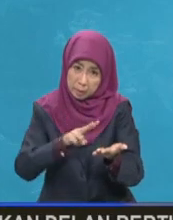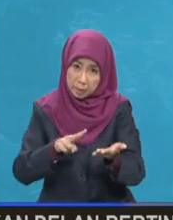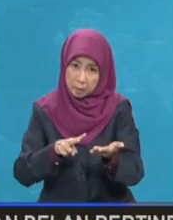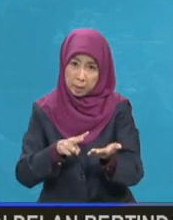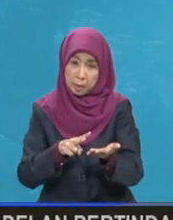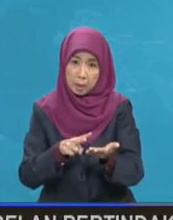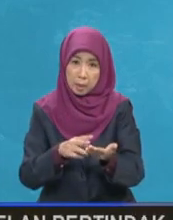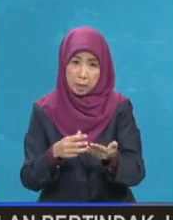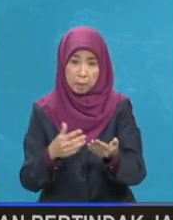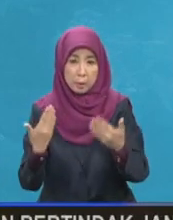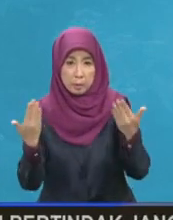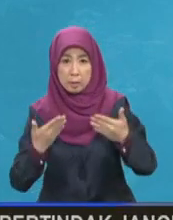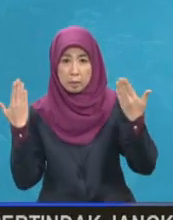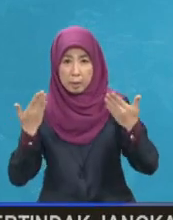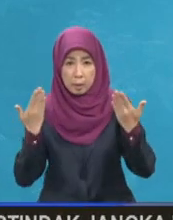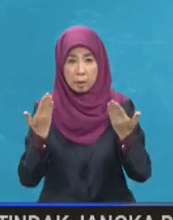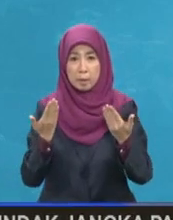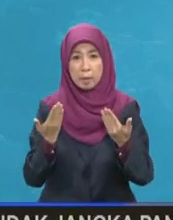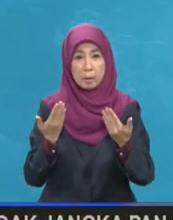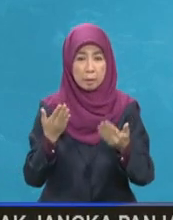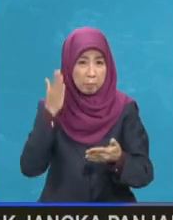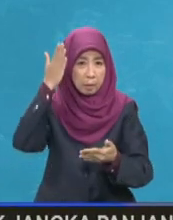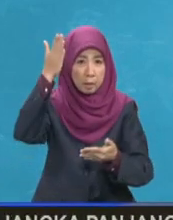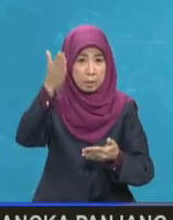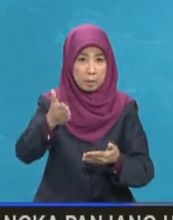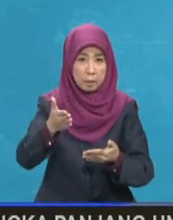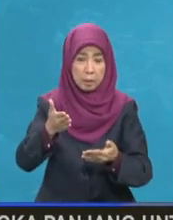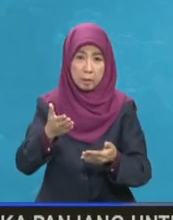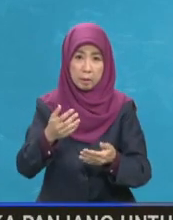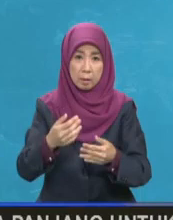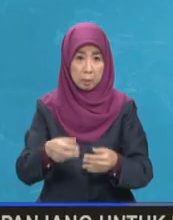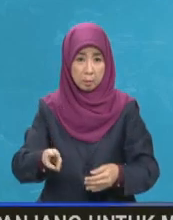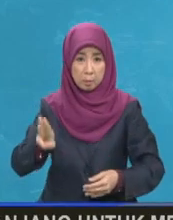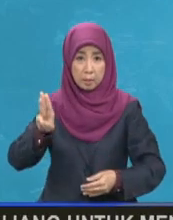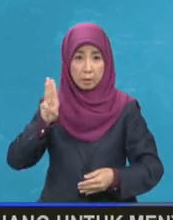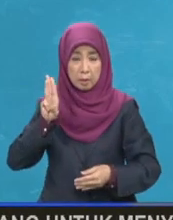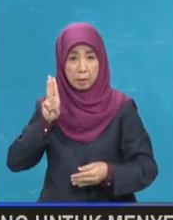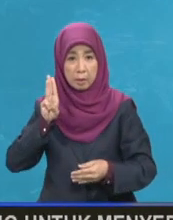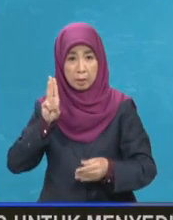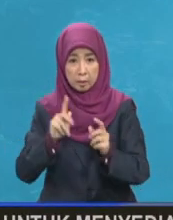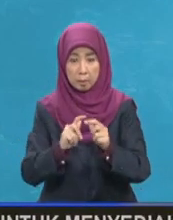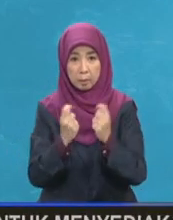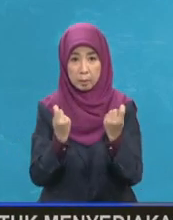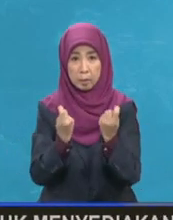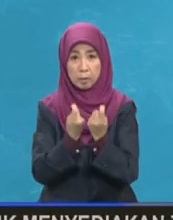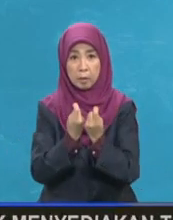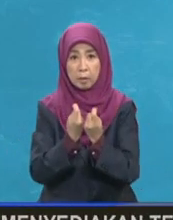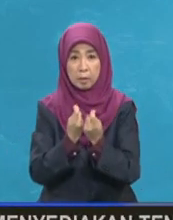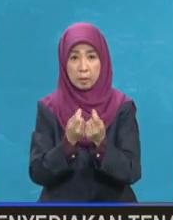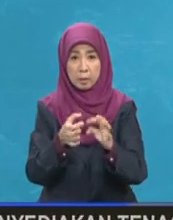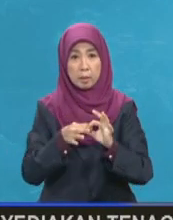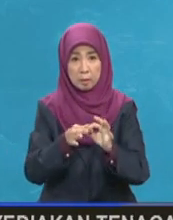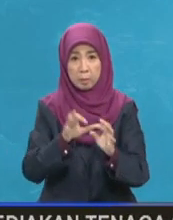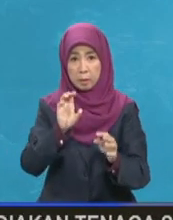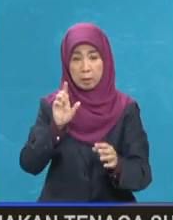perpustakaan serta melestarikan pembelajaran sepanjang Hayat persekutuan pengakap negara Brunei Darussalam dengan kerjasama dewan